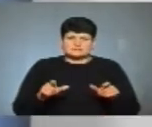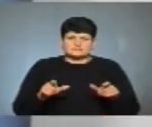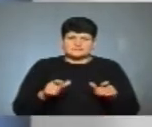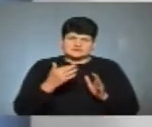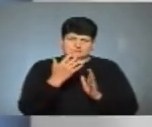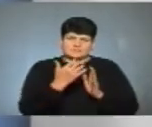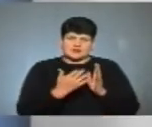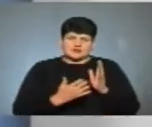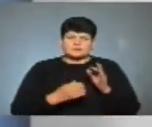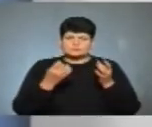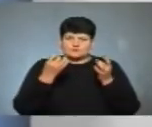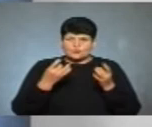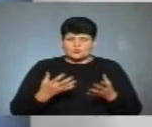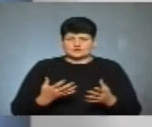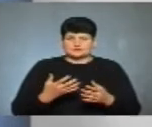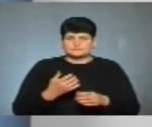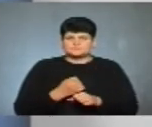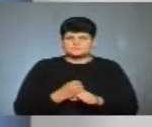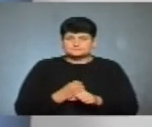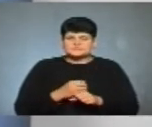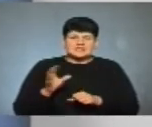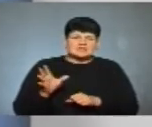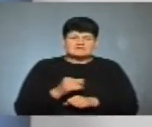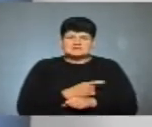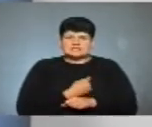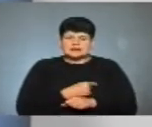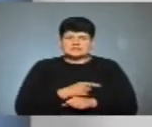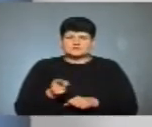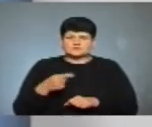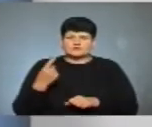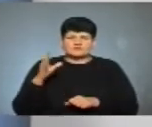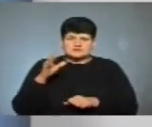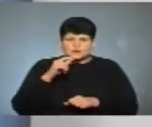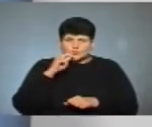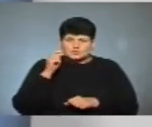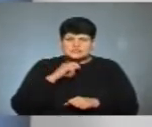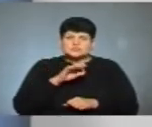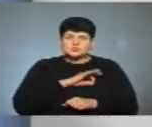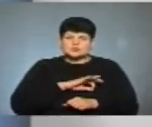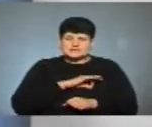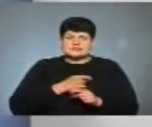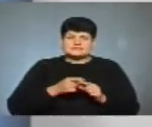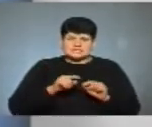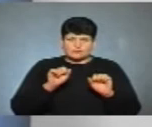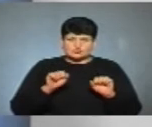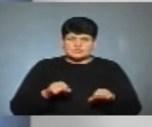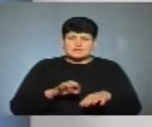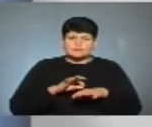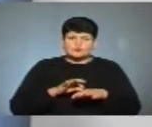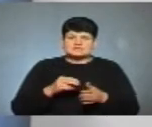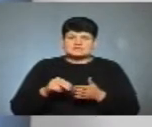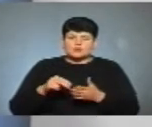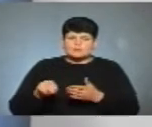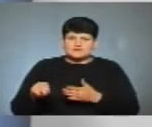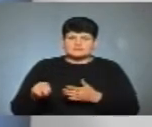з певного переліку по спрощеній процедурі. І всі лікарні Тернопільщини і всієї України фактично скористалися цими можливостями і проводили